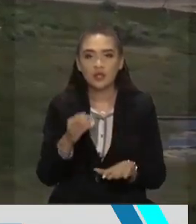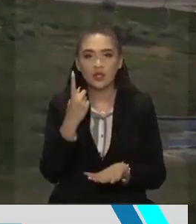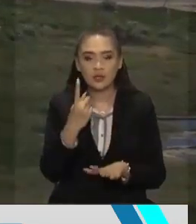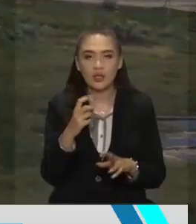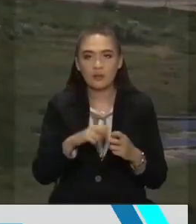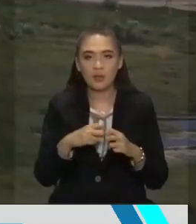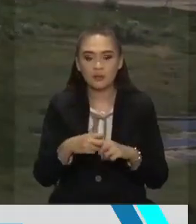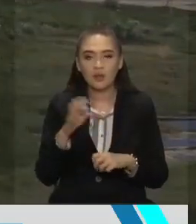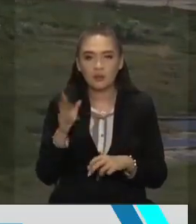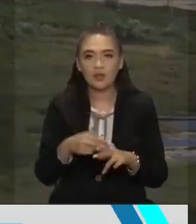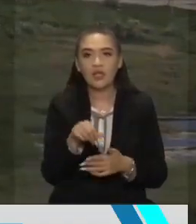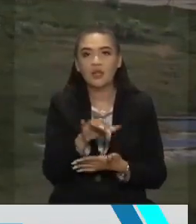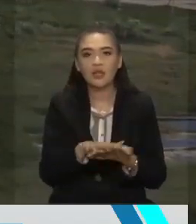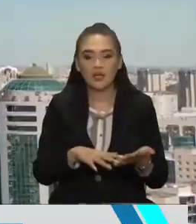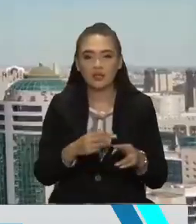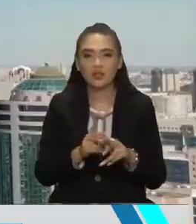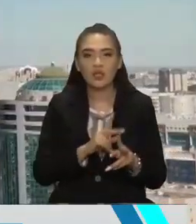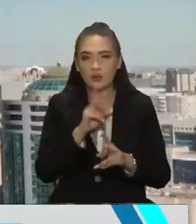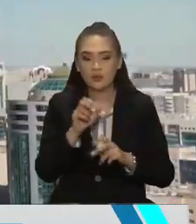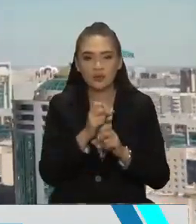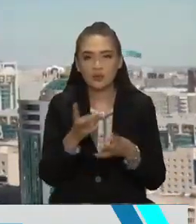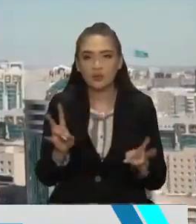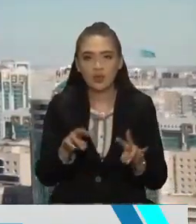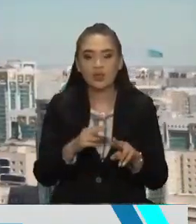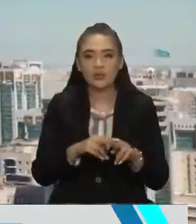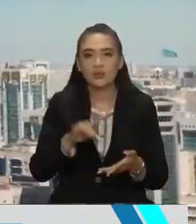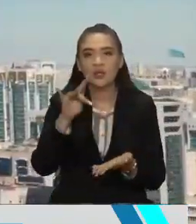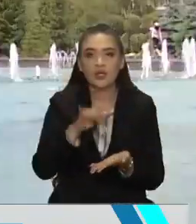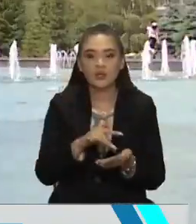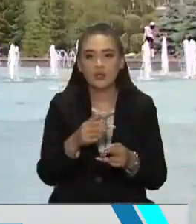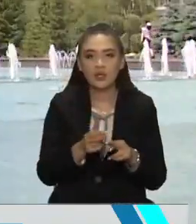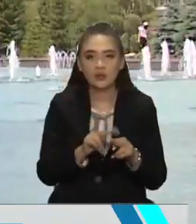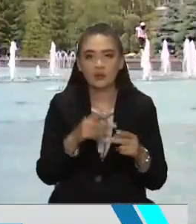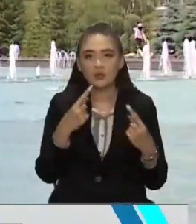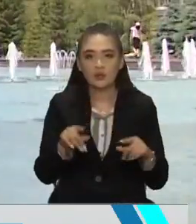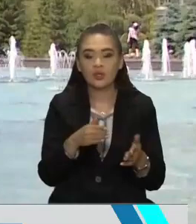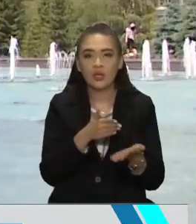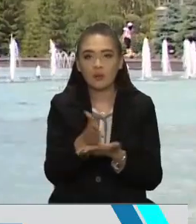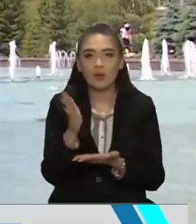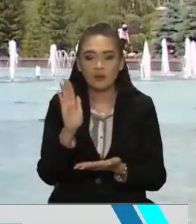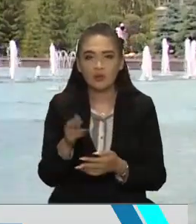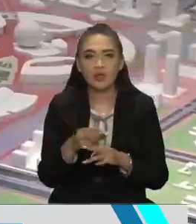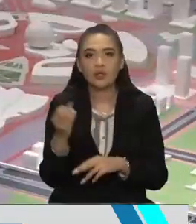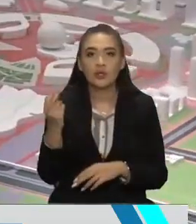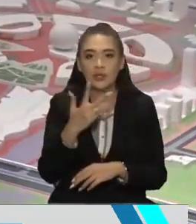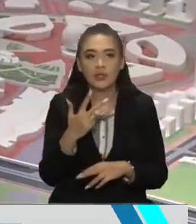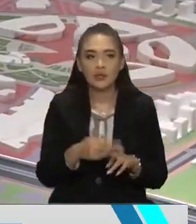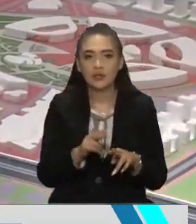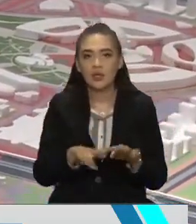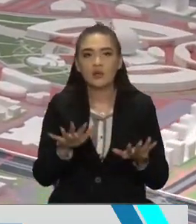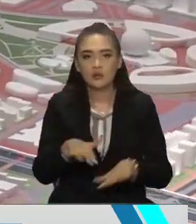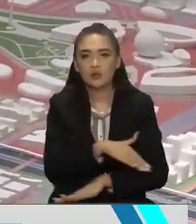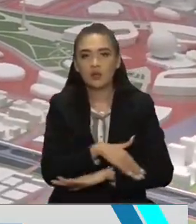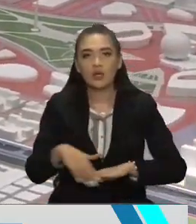проблема. Однако дальше обольщаться не стоит. Столица будет развиваться совершенно в других направлениях. Их три. Западнее проспекта